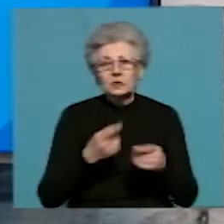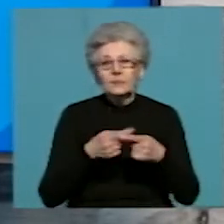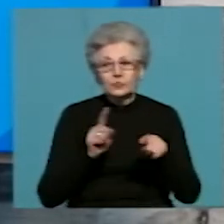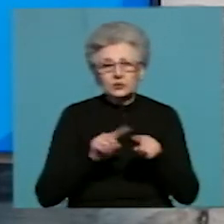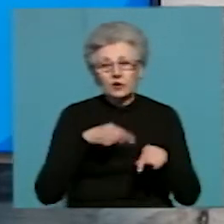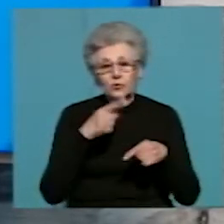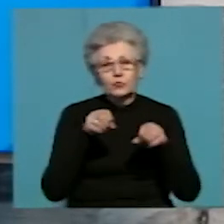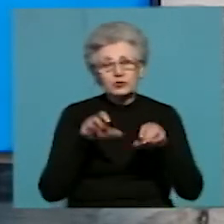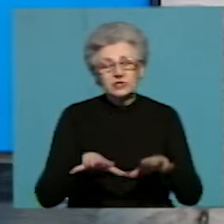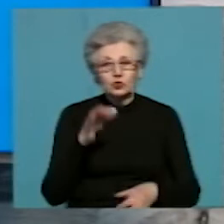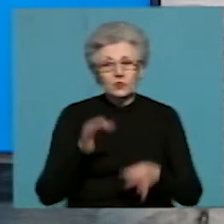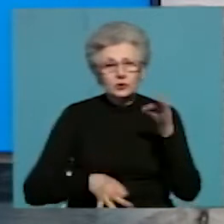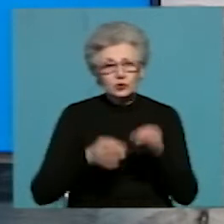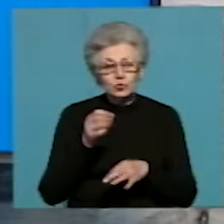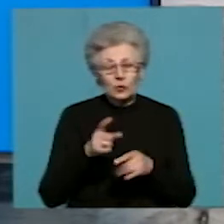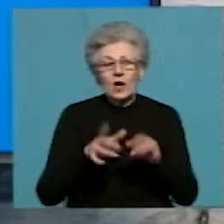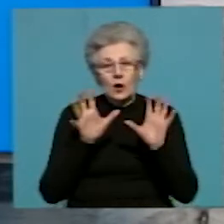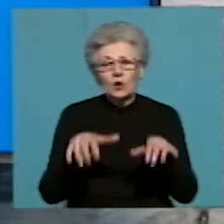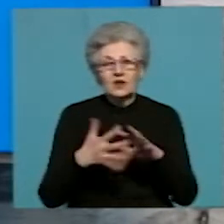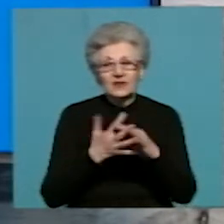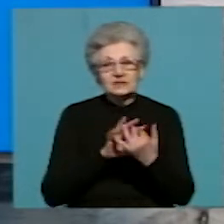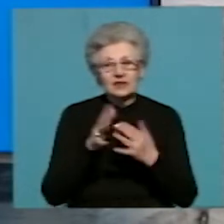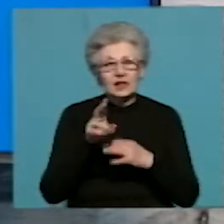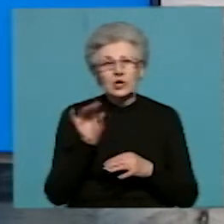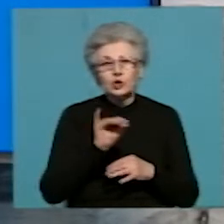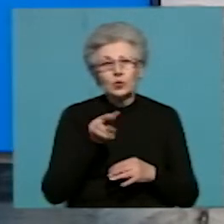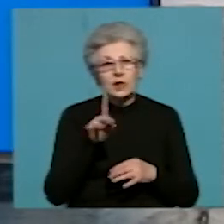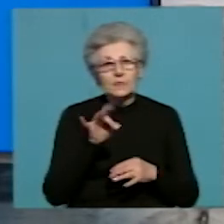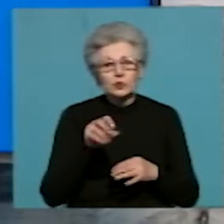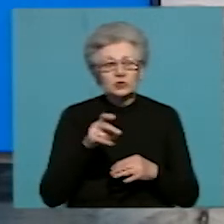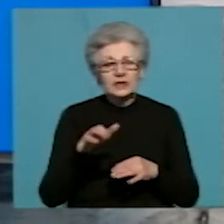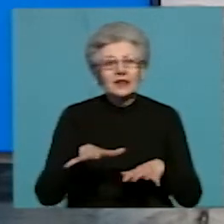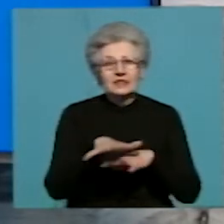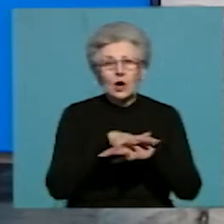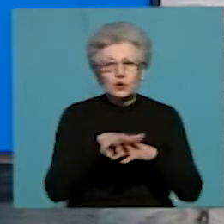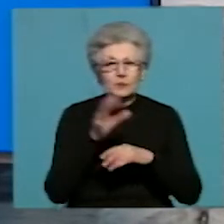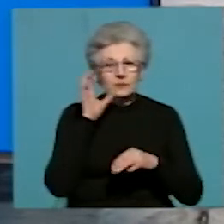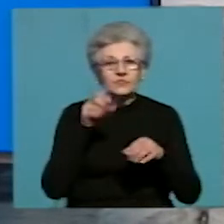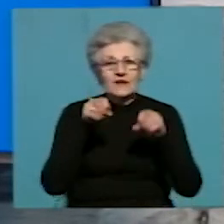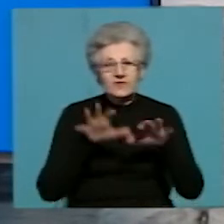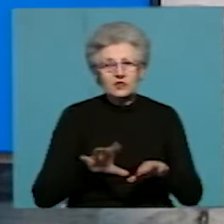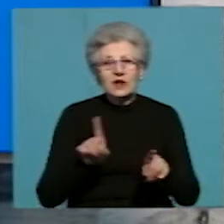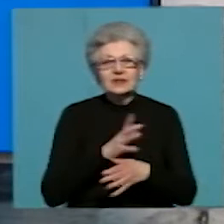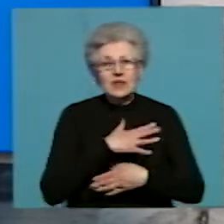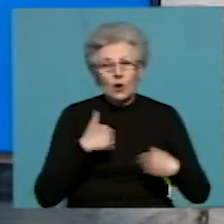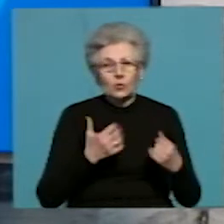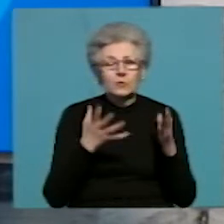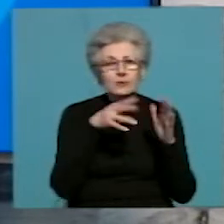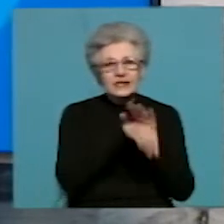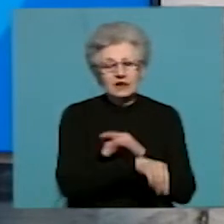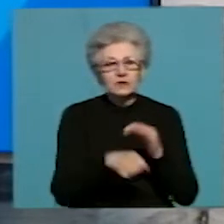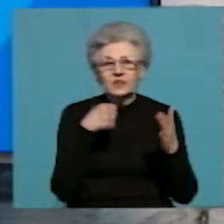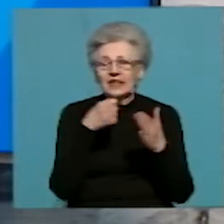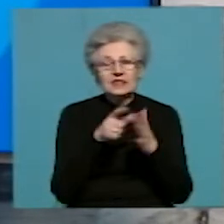суду. За словами сільського голови Коровії Юрія Продана, на громадських слуханнях та сесії сільської ради вирішили, що не хочуть об'єднуватися